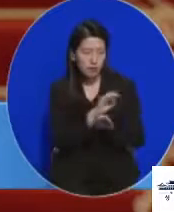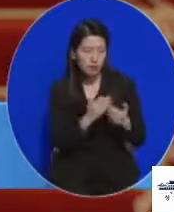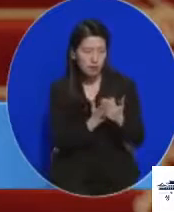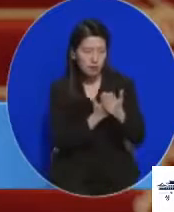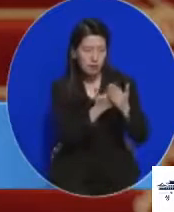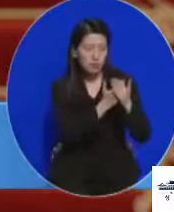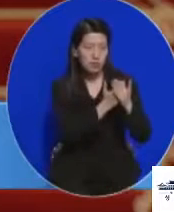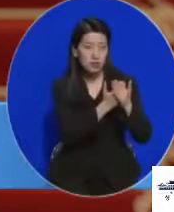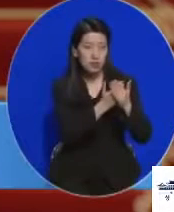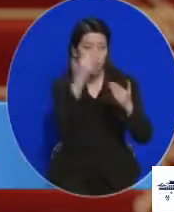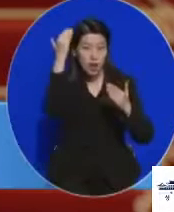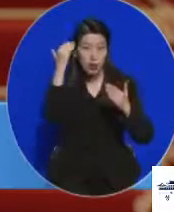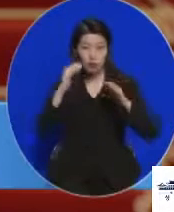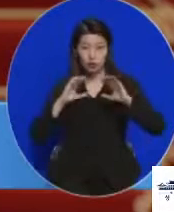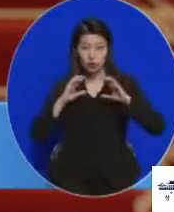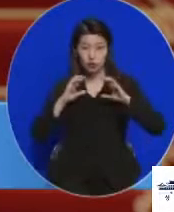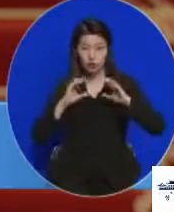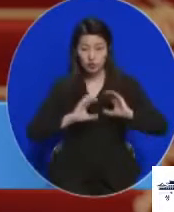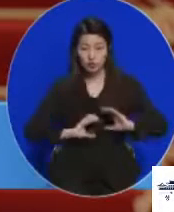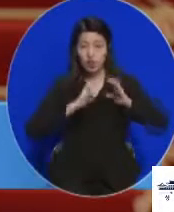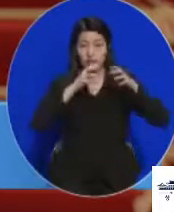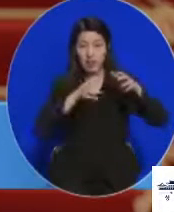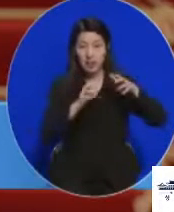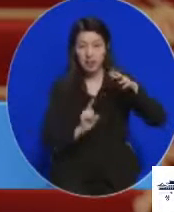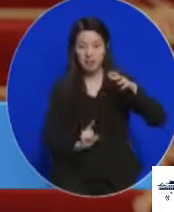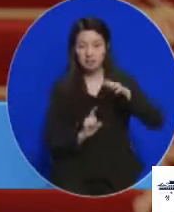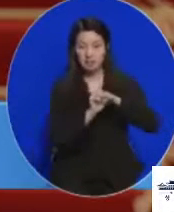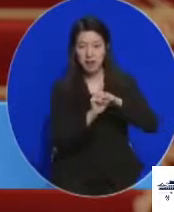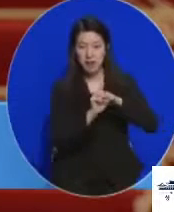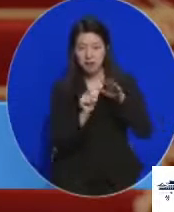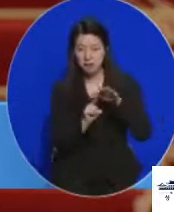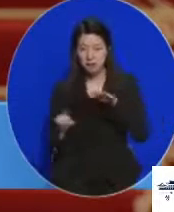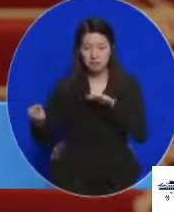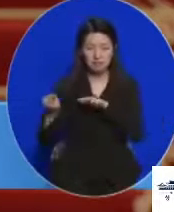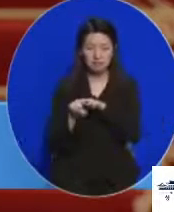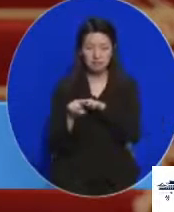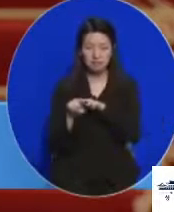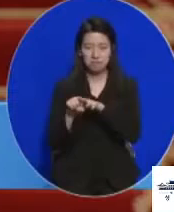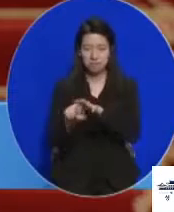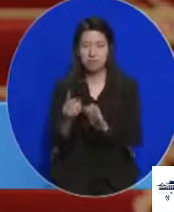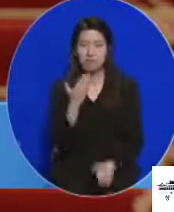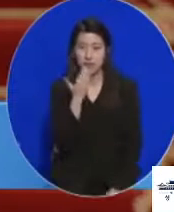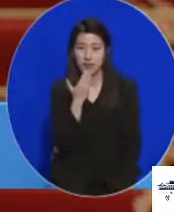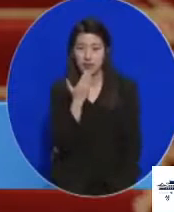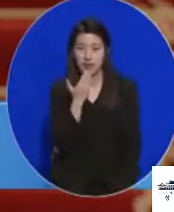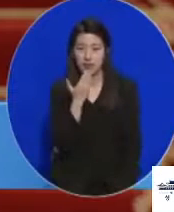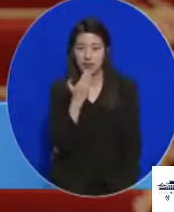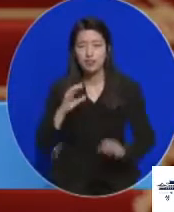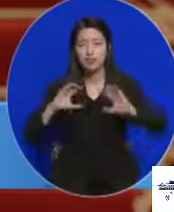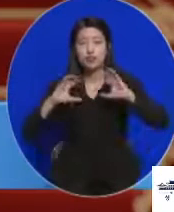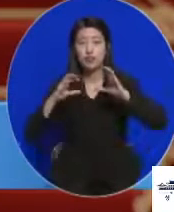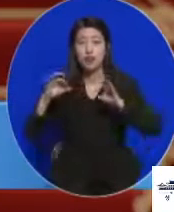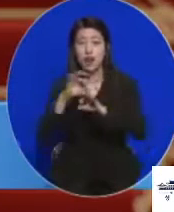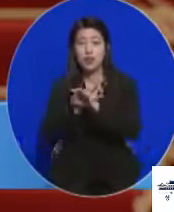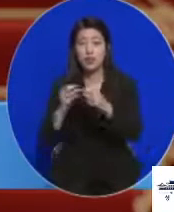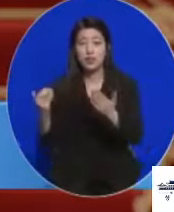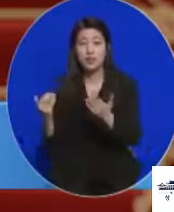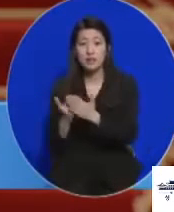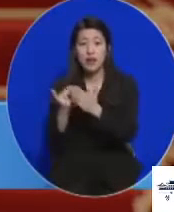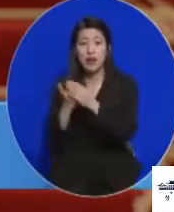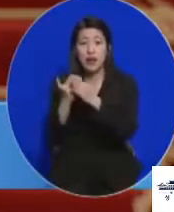도약할 것입니다 하지만 국가 경제가 나 지더라도 고용을